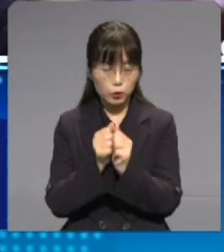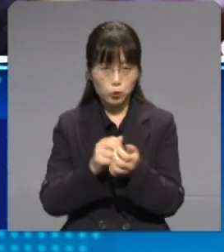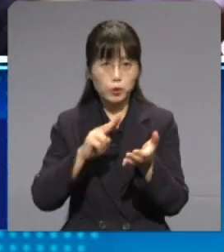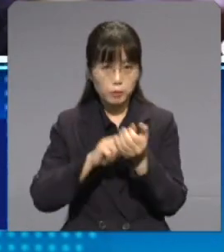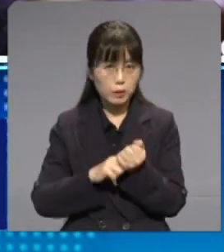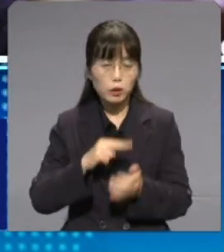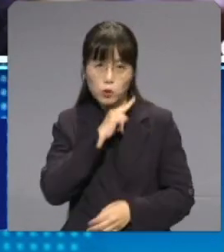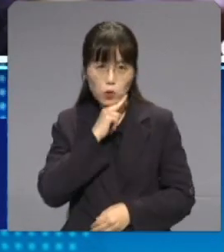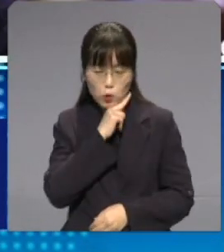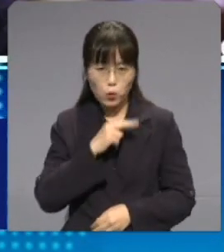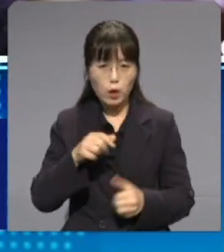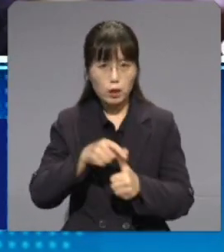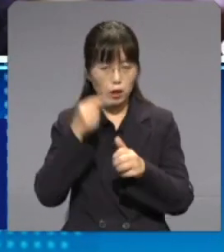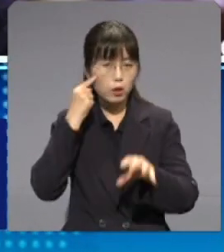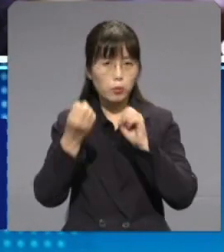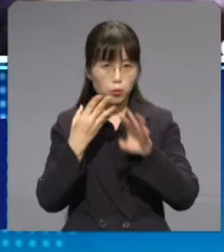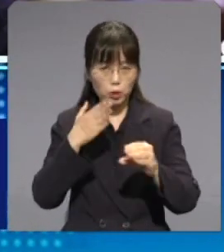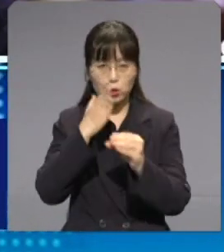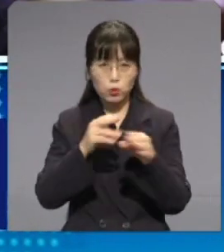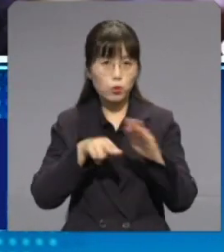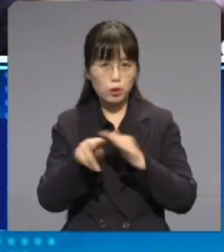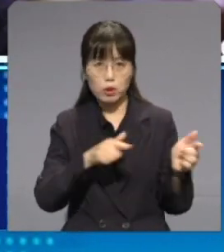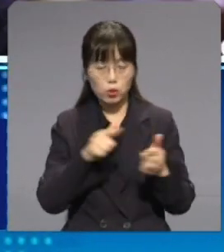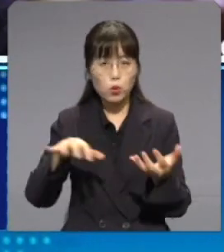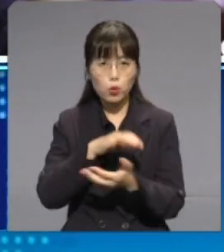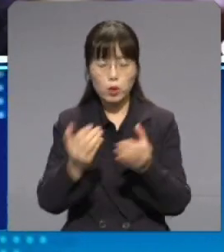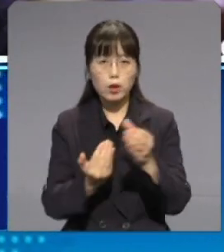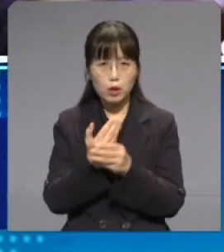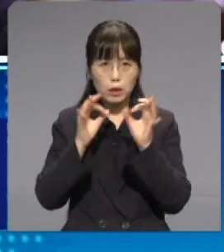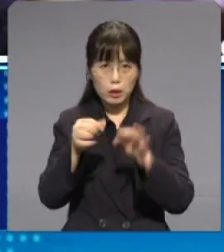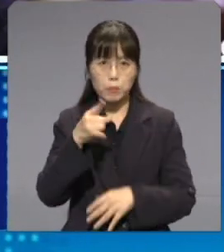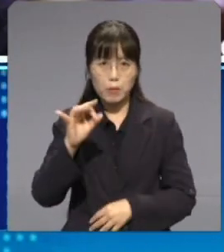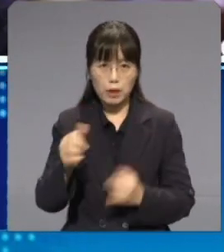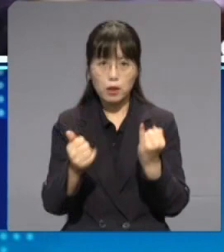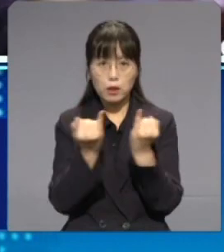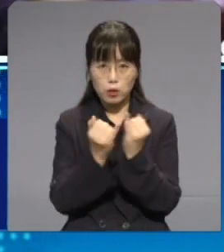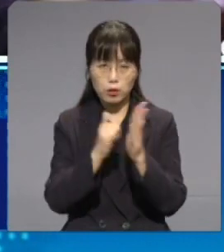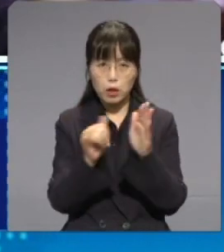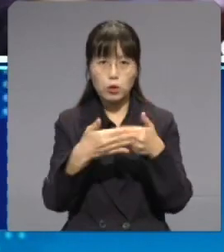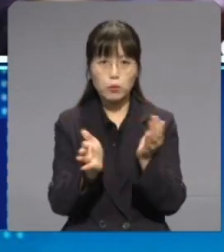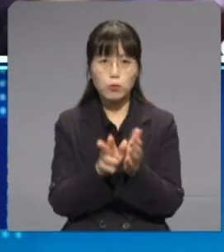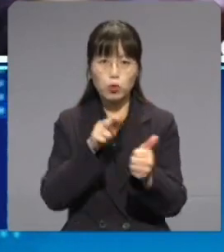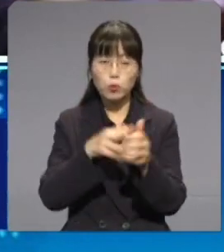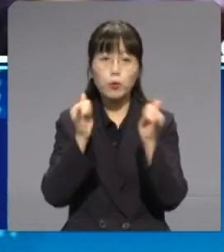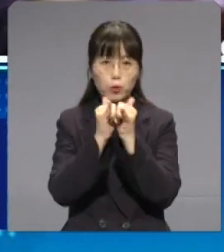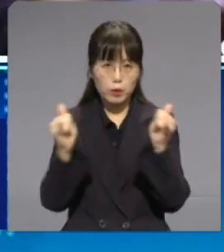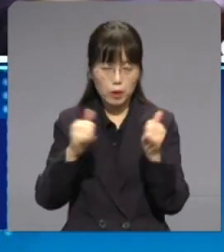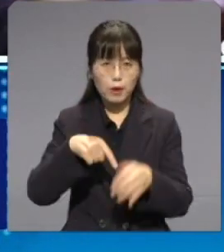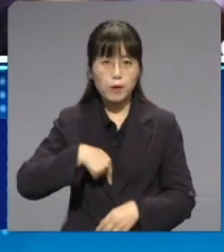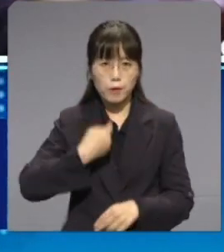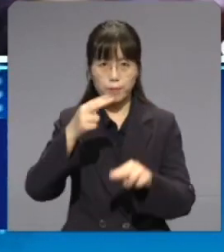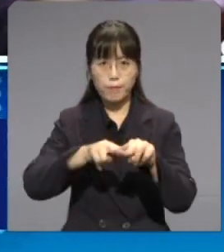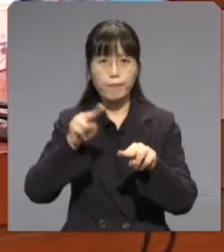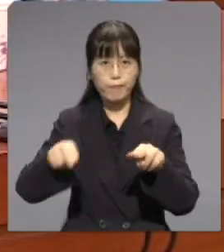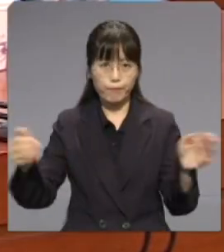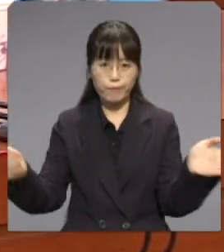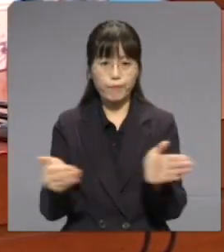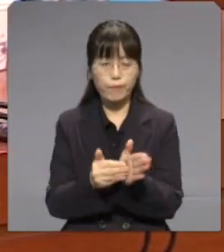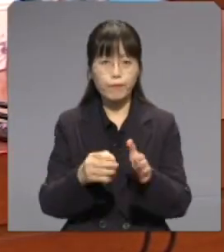주식 파킹 의혹과 인사청문회 중도 이탈 등으로 논란을 일으킨 김행 여성가족부 장관 후보자가 자진해서